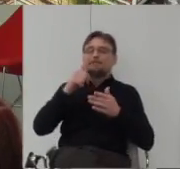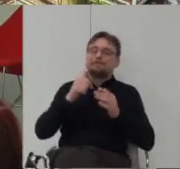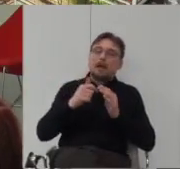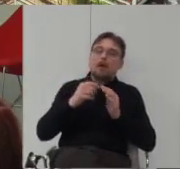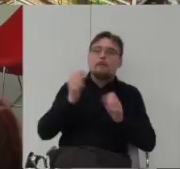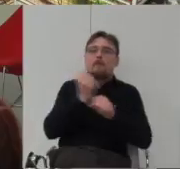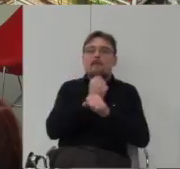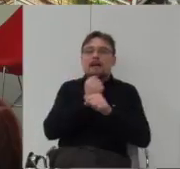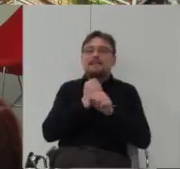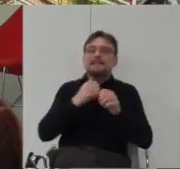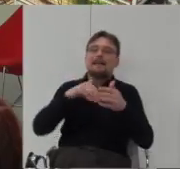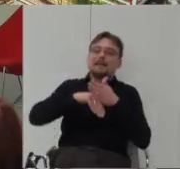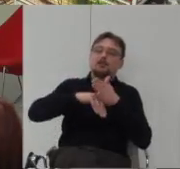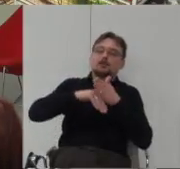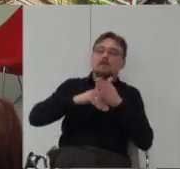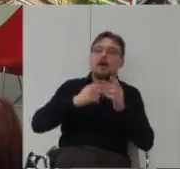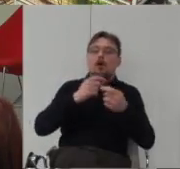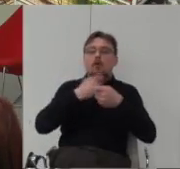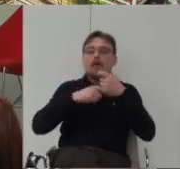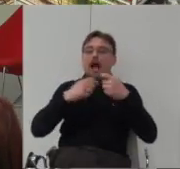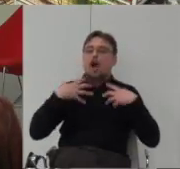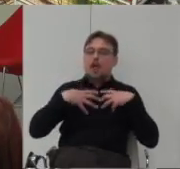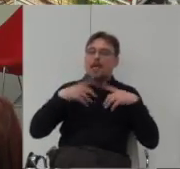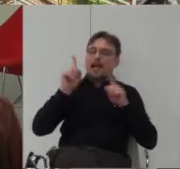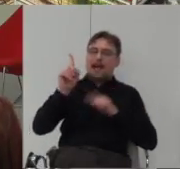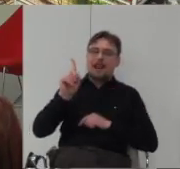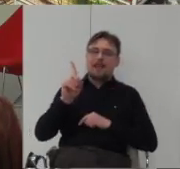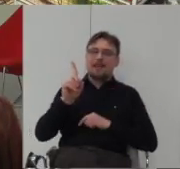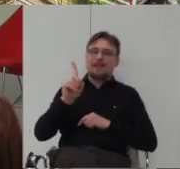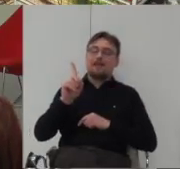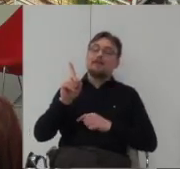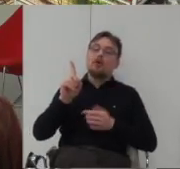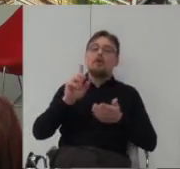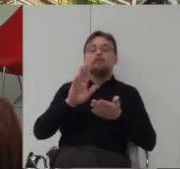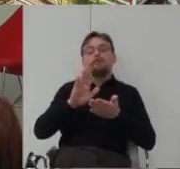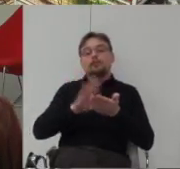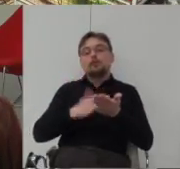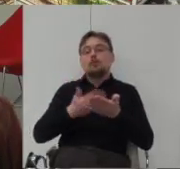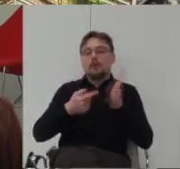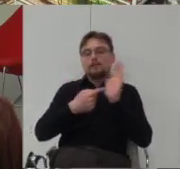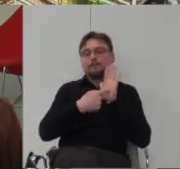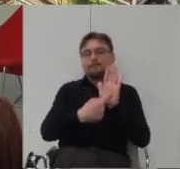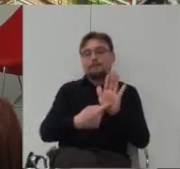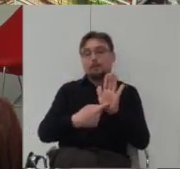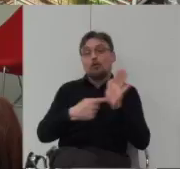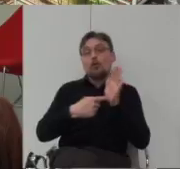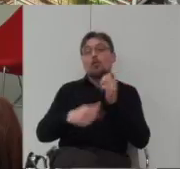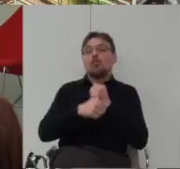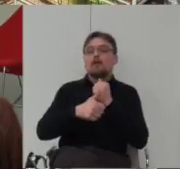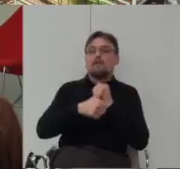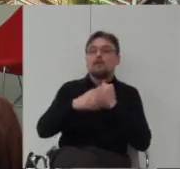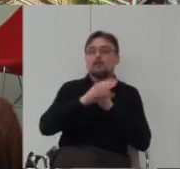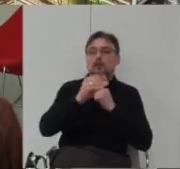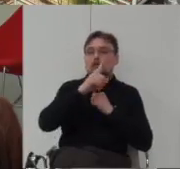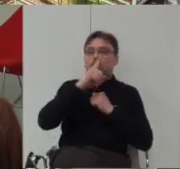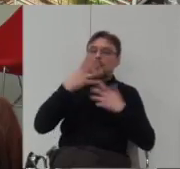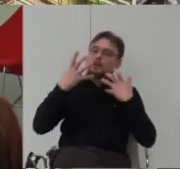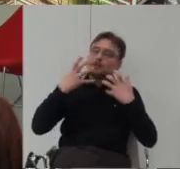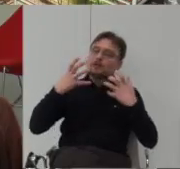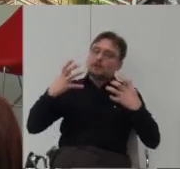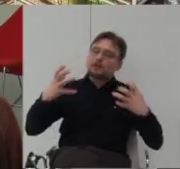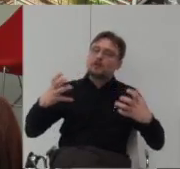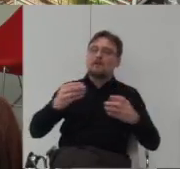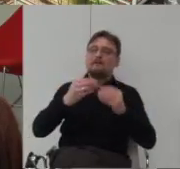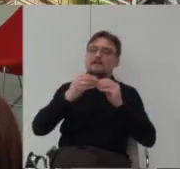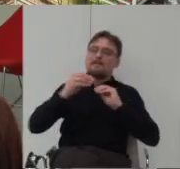rozwiązania ekologiczne. Natomiast takie deweloperskie przykłady są dowodem na to, że trend sięga coraz szerzej.